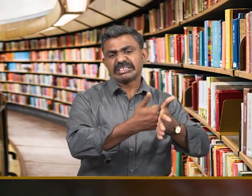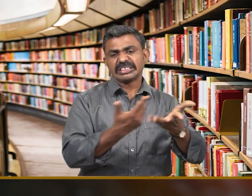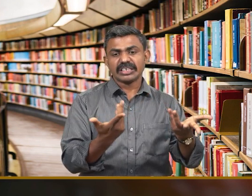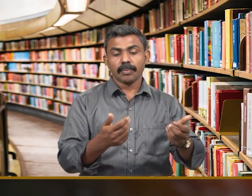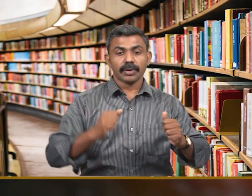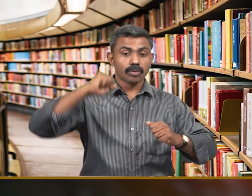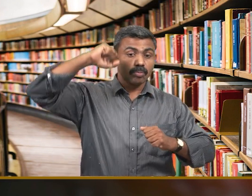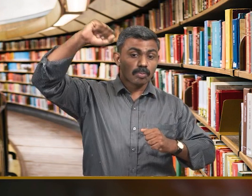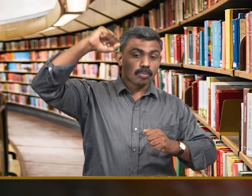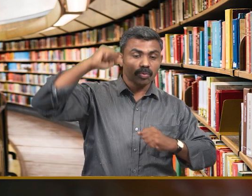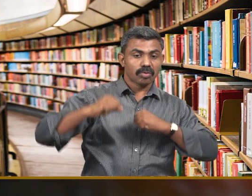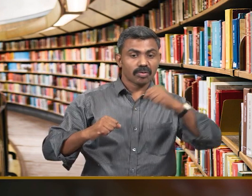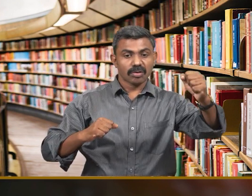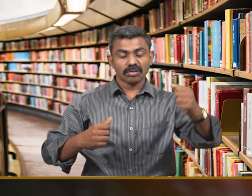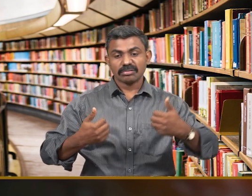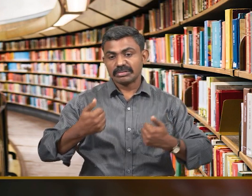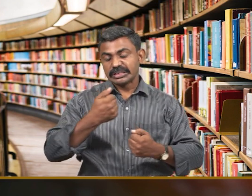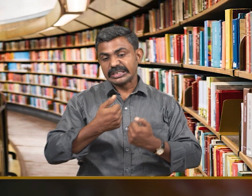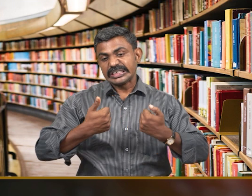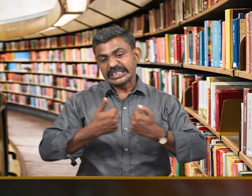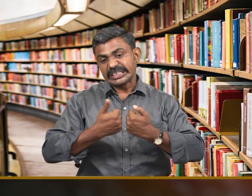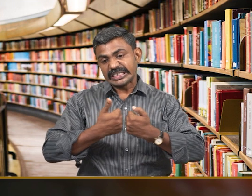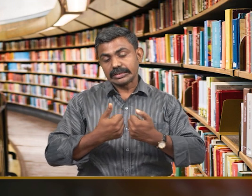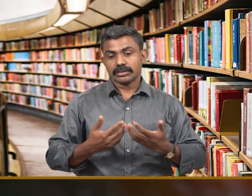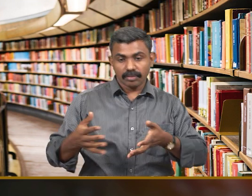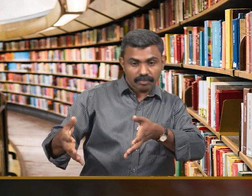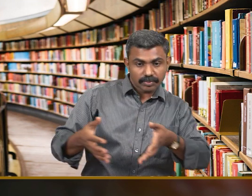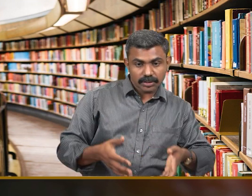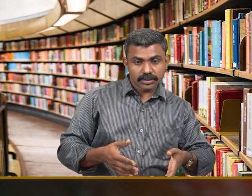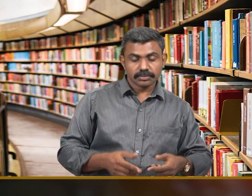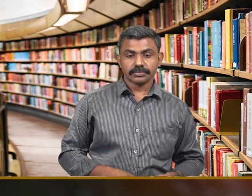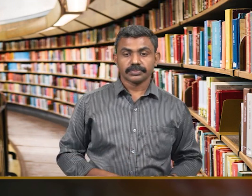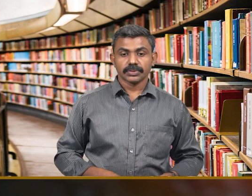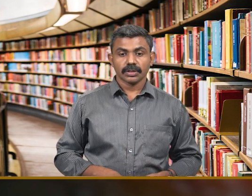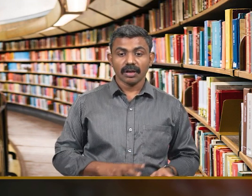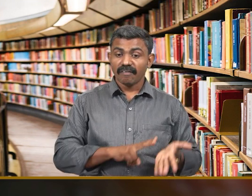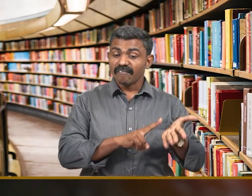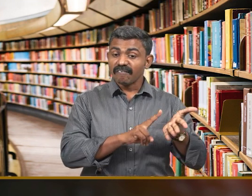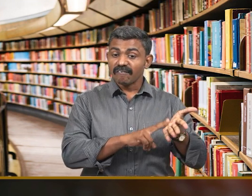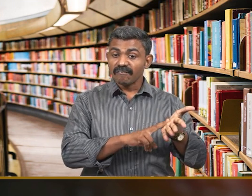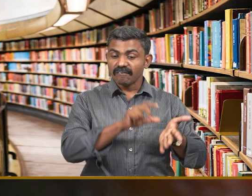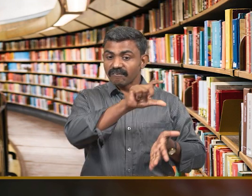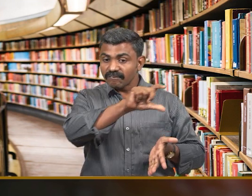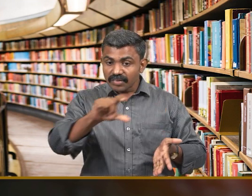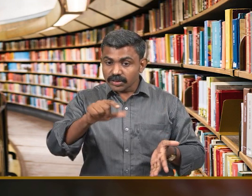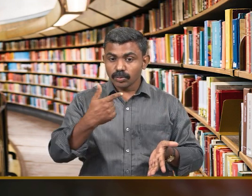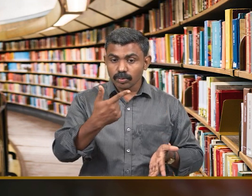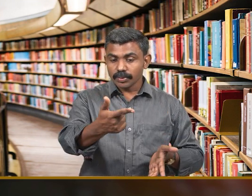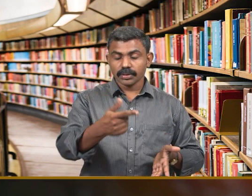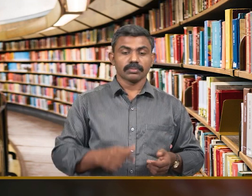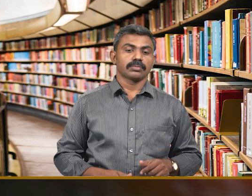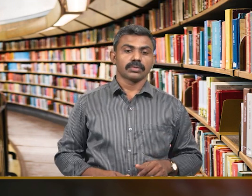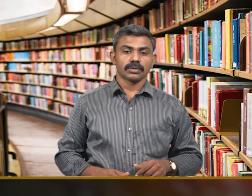போராட்டமும் அங்கங்கே கலவரங்கள் வெடித்தன. சரி, இப்போ இந்த இத்தாலி அதாவது இந்த வெர்சைல்ஸ் உடன்படிக்கையில் வந்து இத்தாலியை வந்து அதாவது